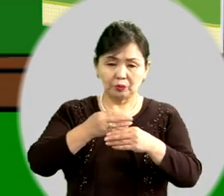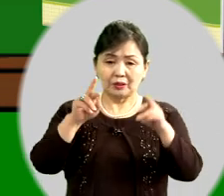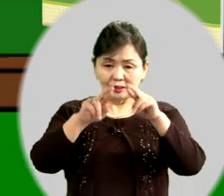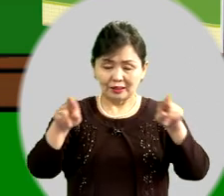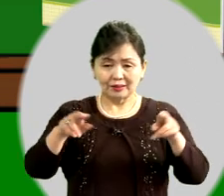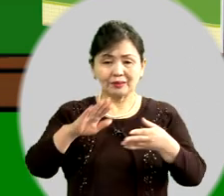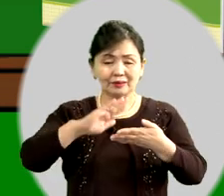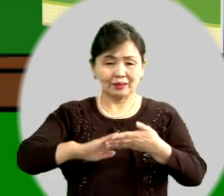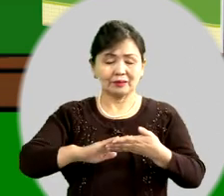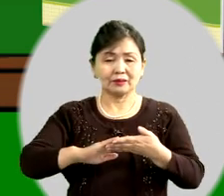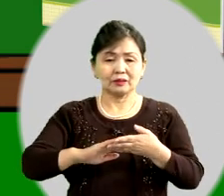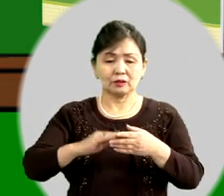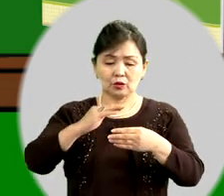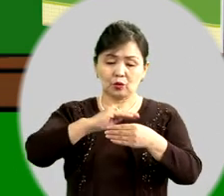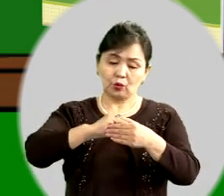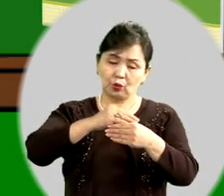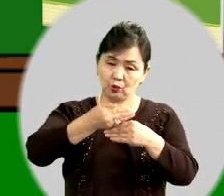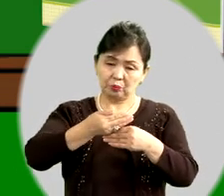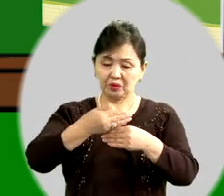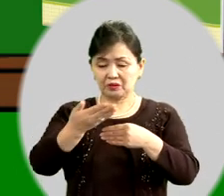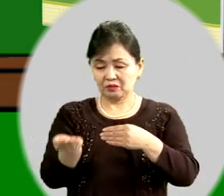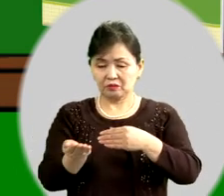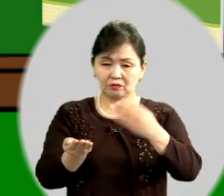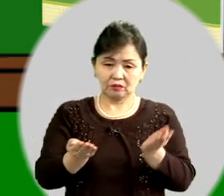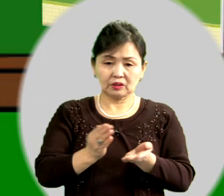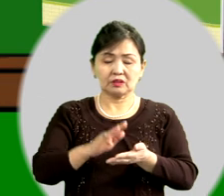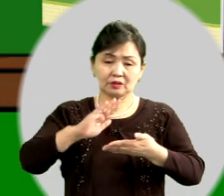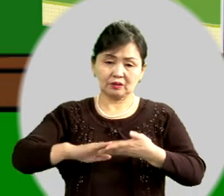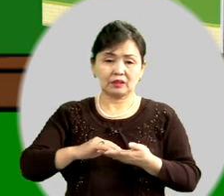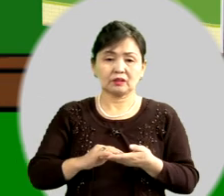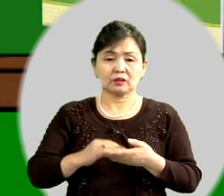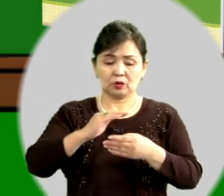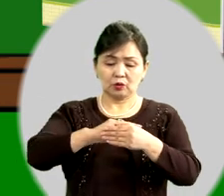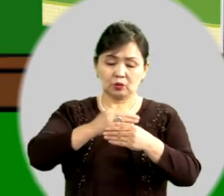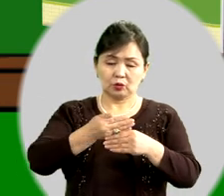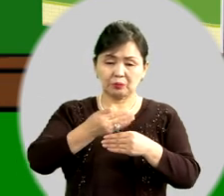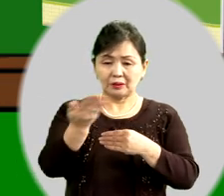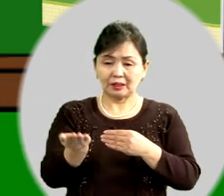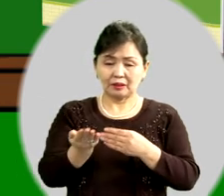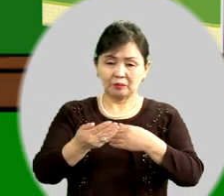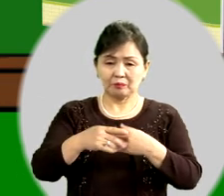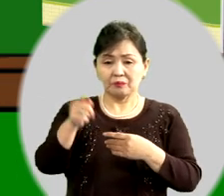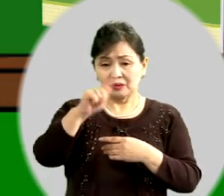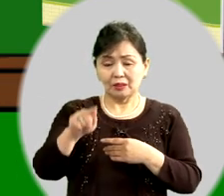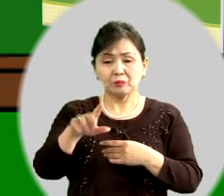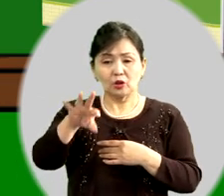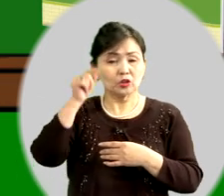танин, кубын дэлгэсийг танин, за мөн кубын дэлгэсийн талбайн хэмжээг олж